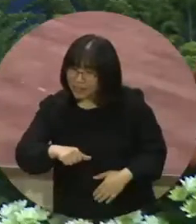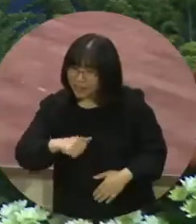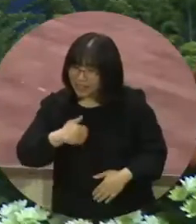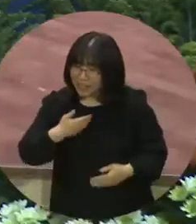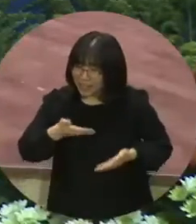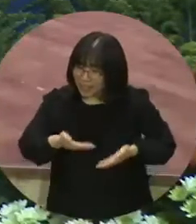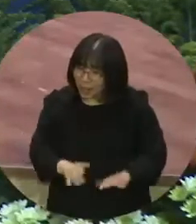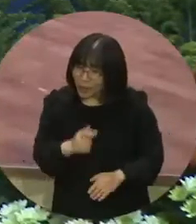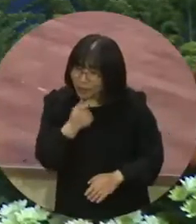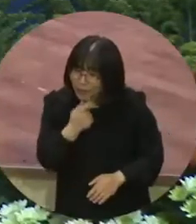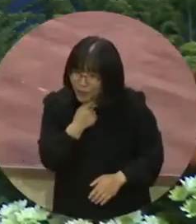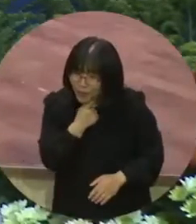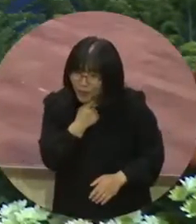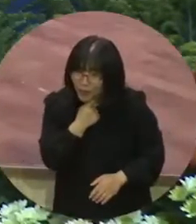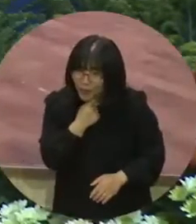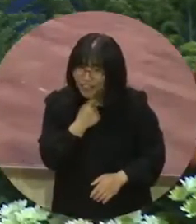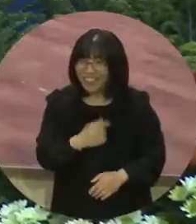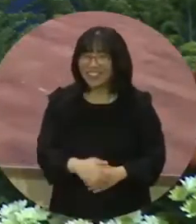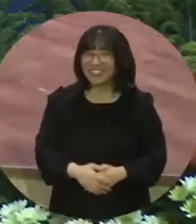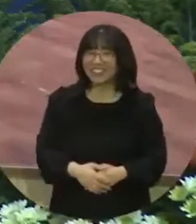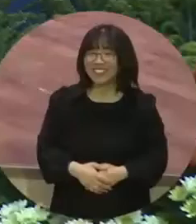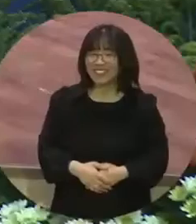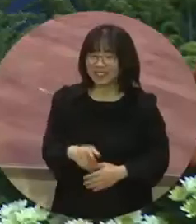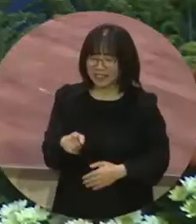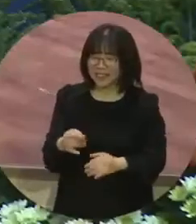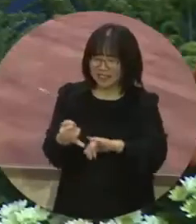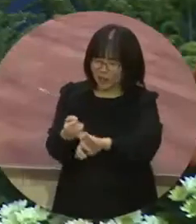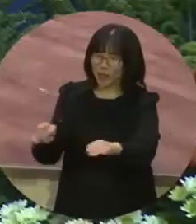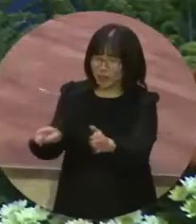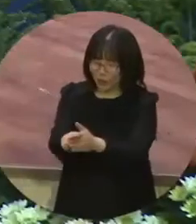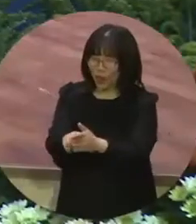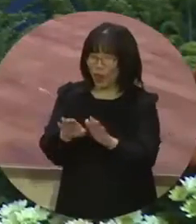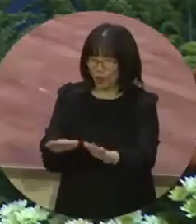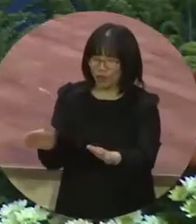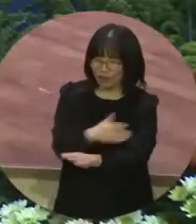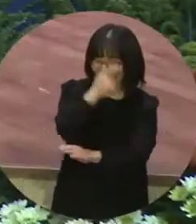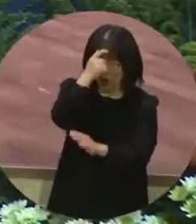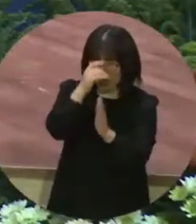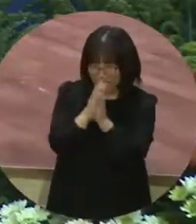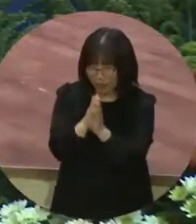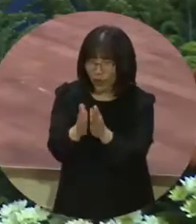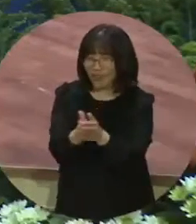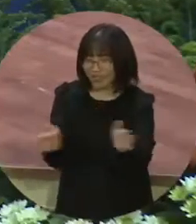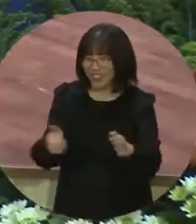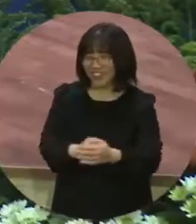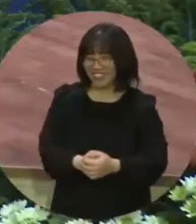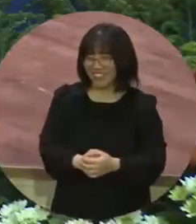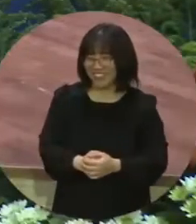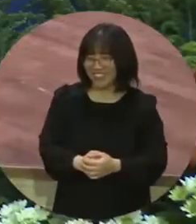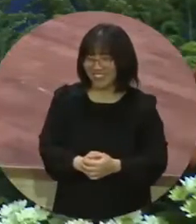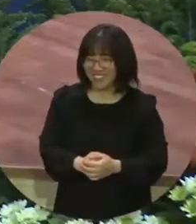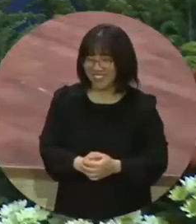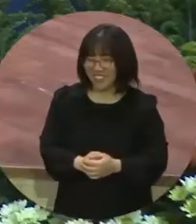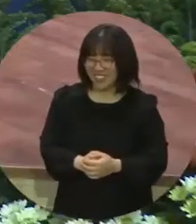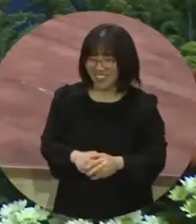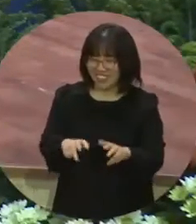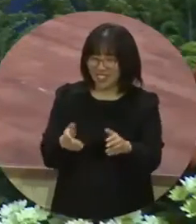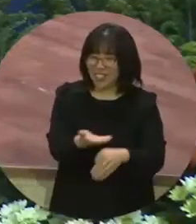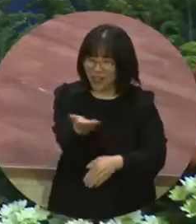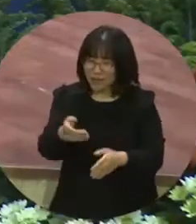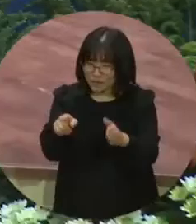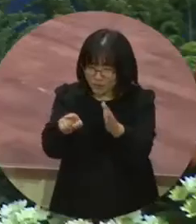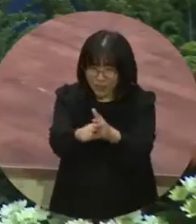못 낳아서 있는 가정은 이 약속 믿고 오늘 기도하시기 바랍니다. 기도하겠지만은 여러분이 믿으시기